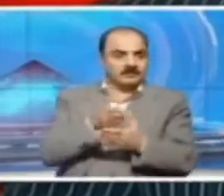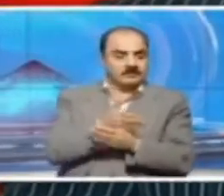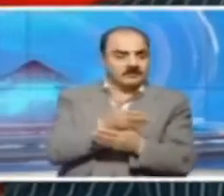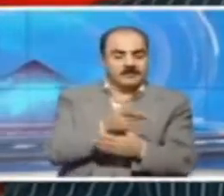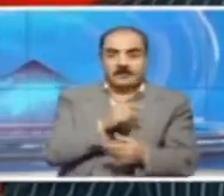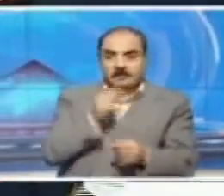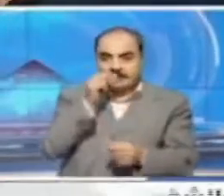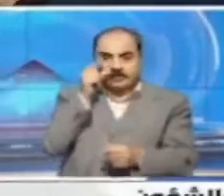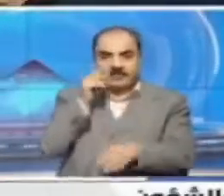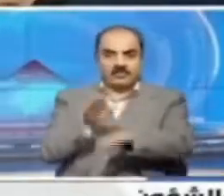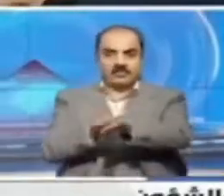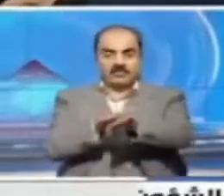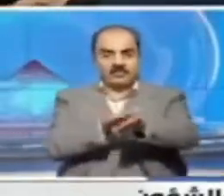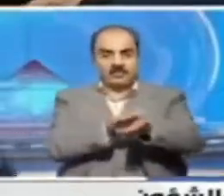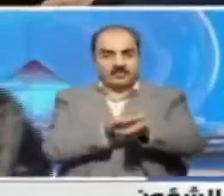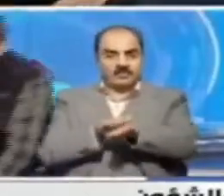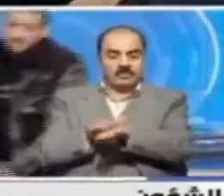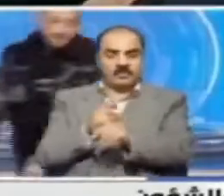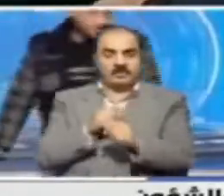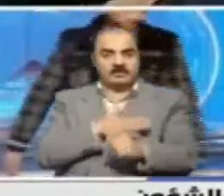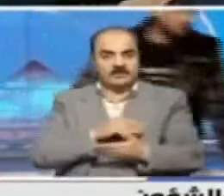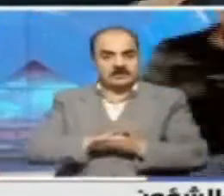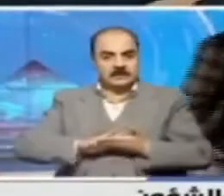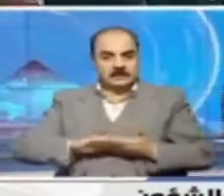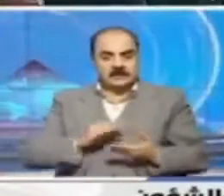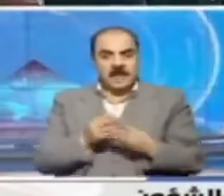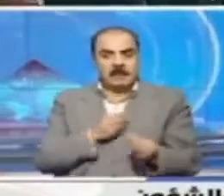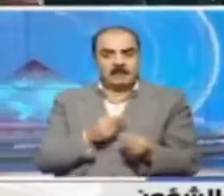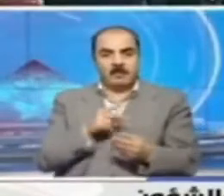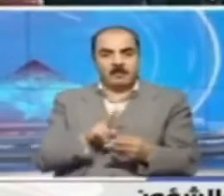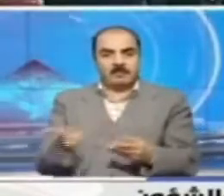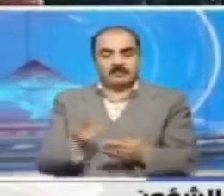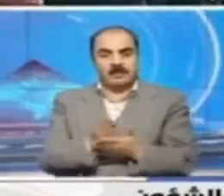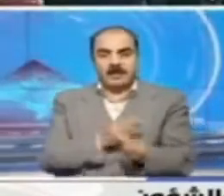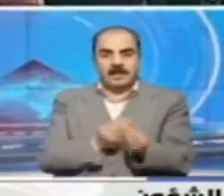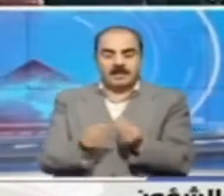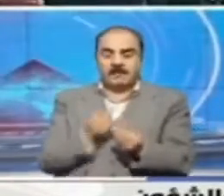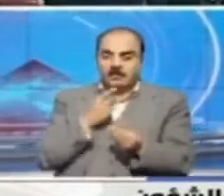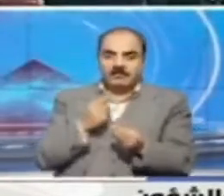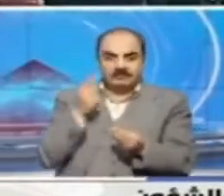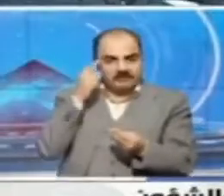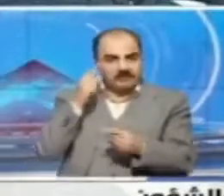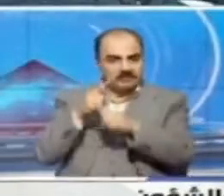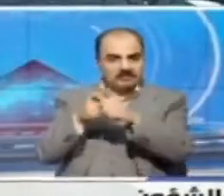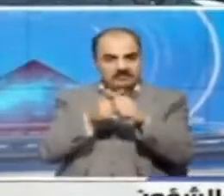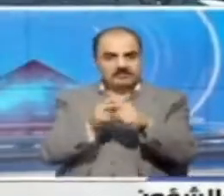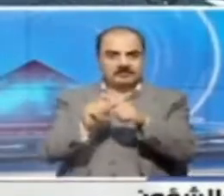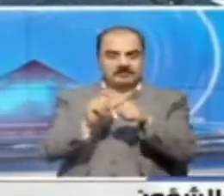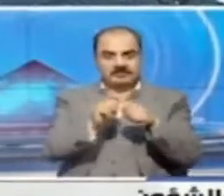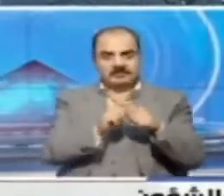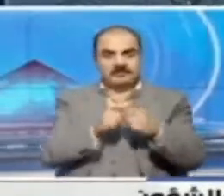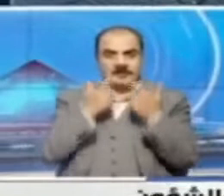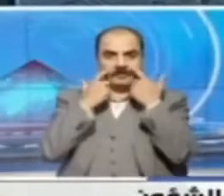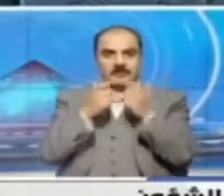نشر الوعي وصحيح الأديان والتسامح وفهم الآخر إلى تصحيح المفاهيم الخاطئة والدفاع عن